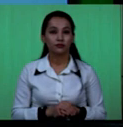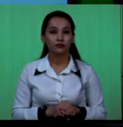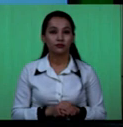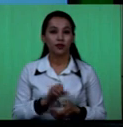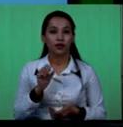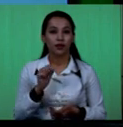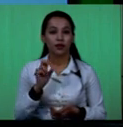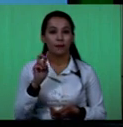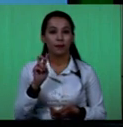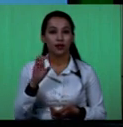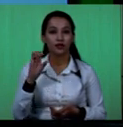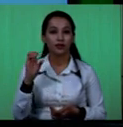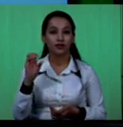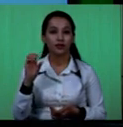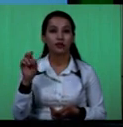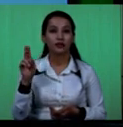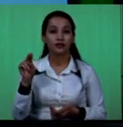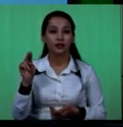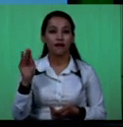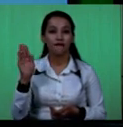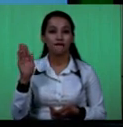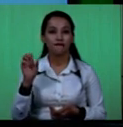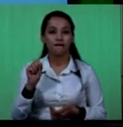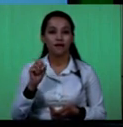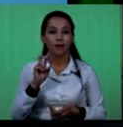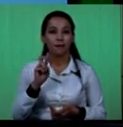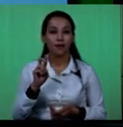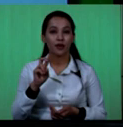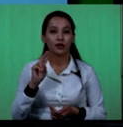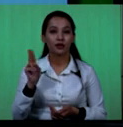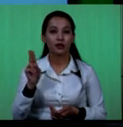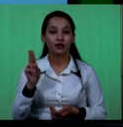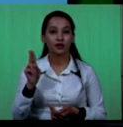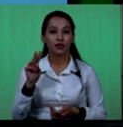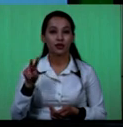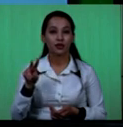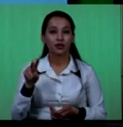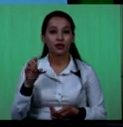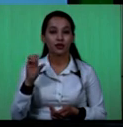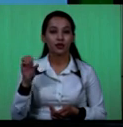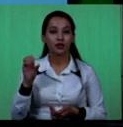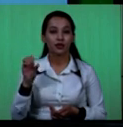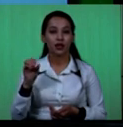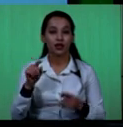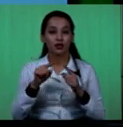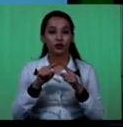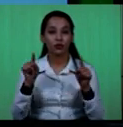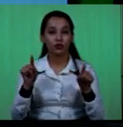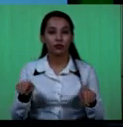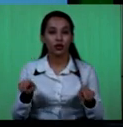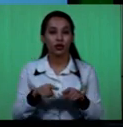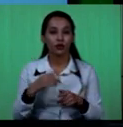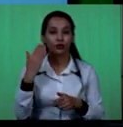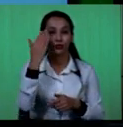A, B, S, D va B, K, L, S to'rburchaklarning